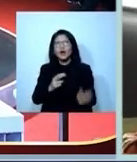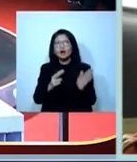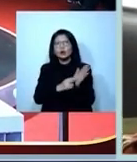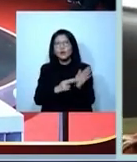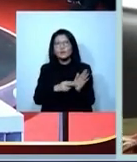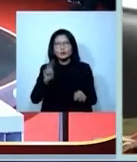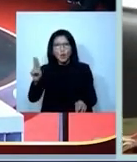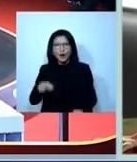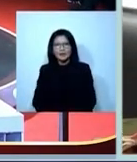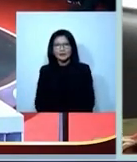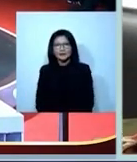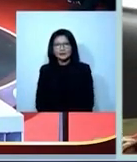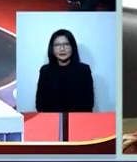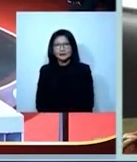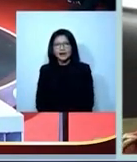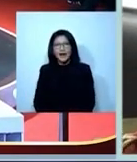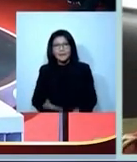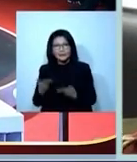soal adanya